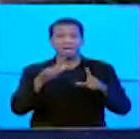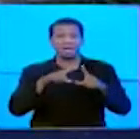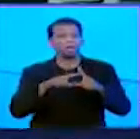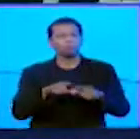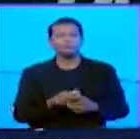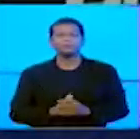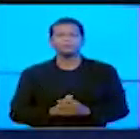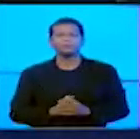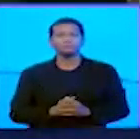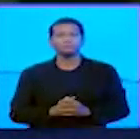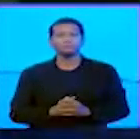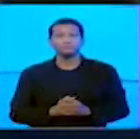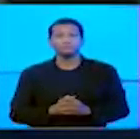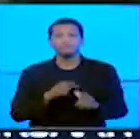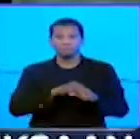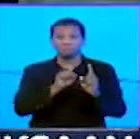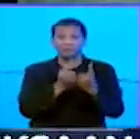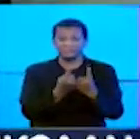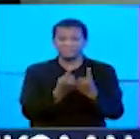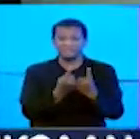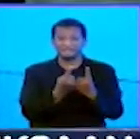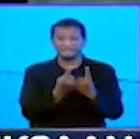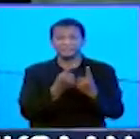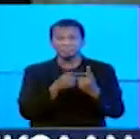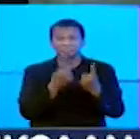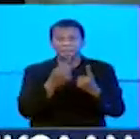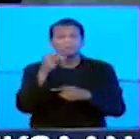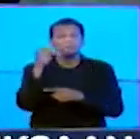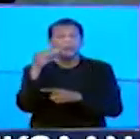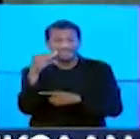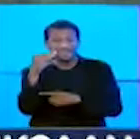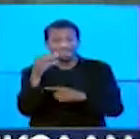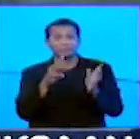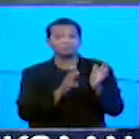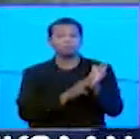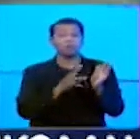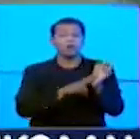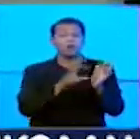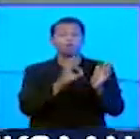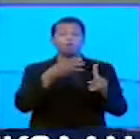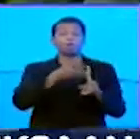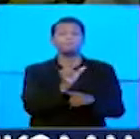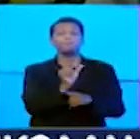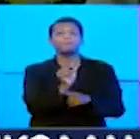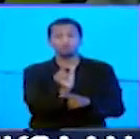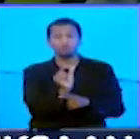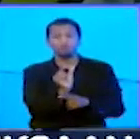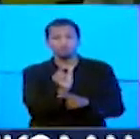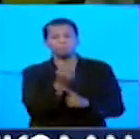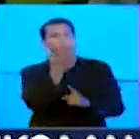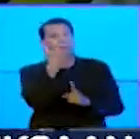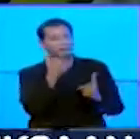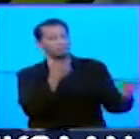yo yo 10.00 Senin pagi pemeran video asusila Michael Yukino Bu De fretes hadir memenuhi panggilan pemeriksaan di